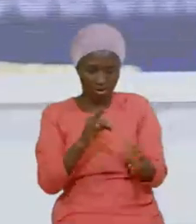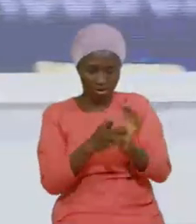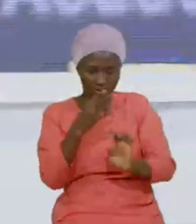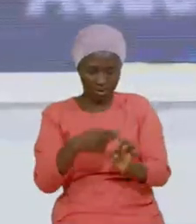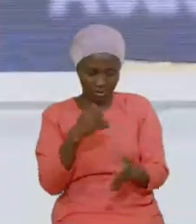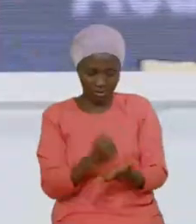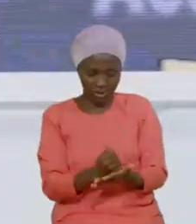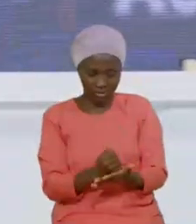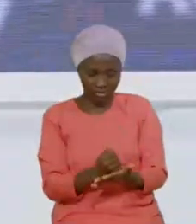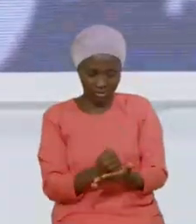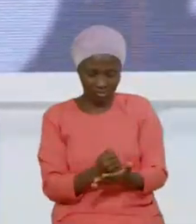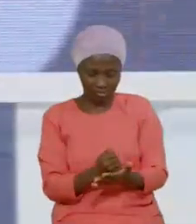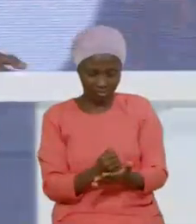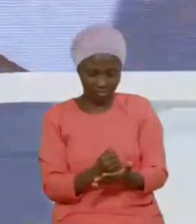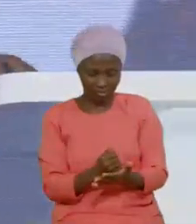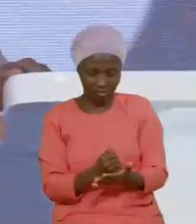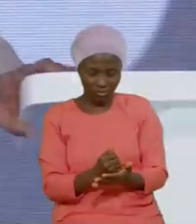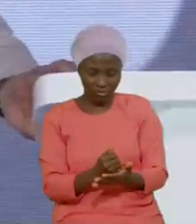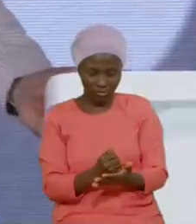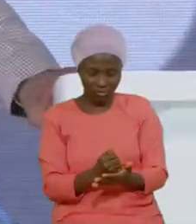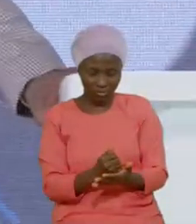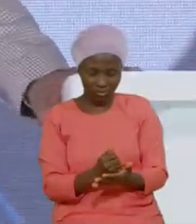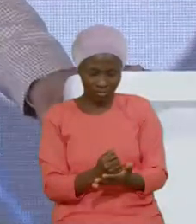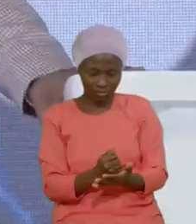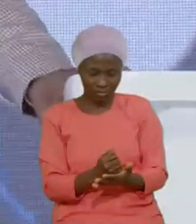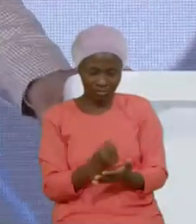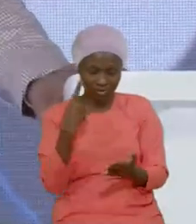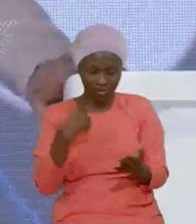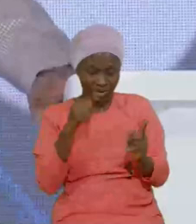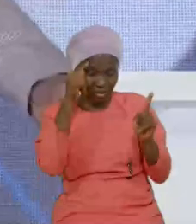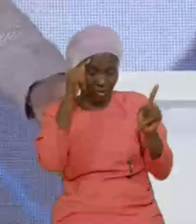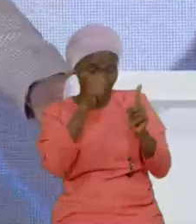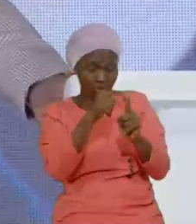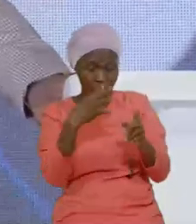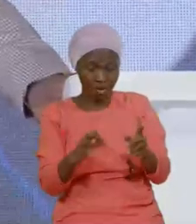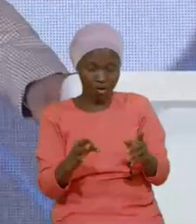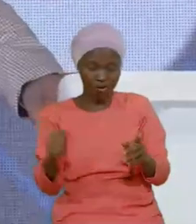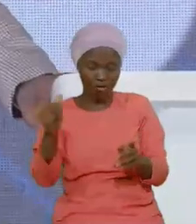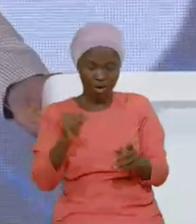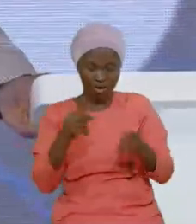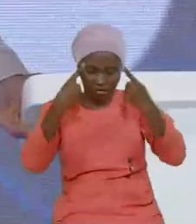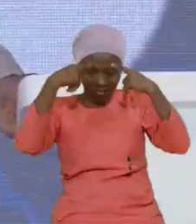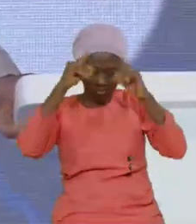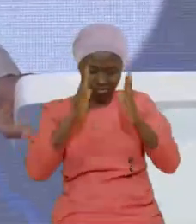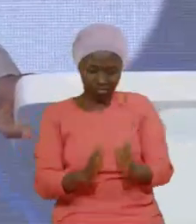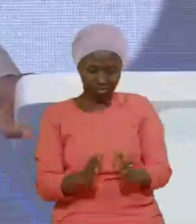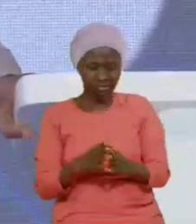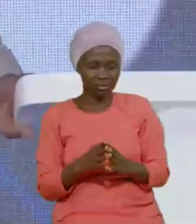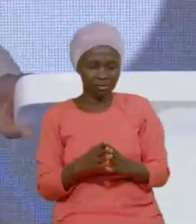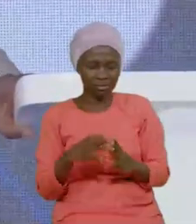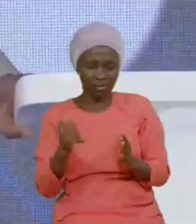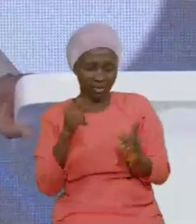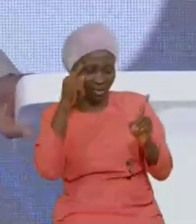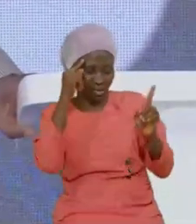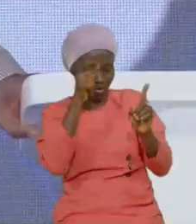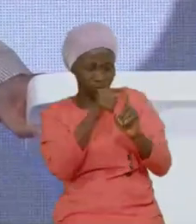Je prie maintenant, Seigneur, que tu révèles à tous ceux qui t'ont connu l'objectif, le but pour lequel tu les as créés. Le